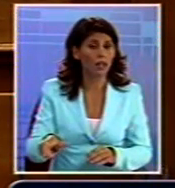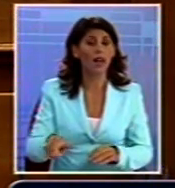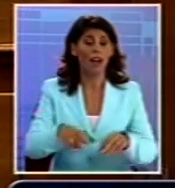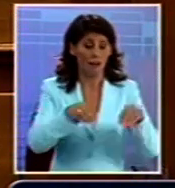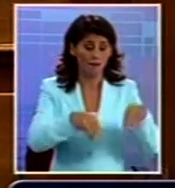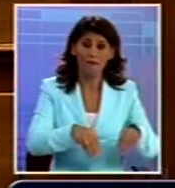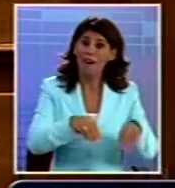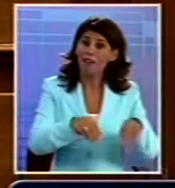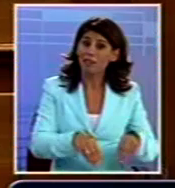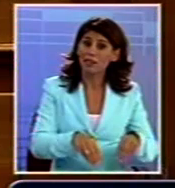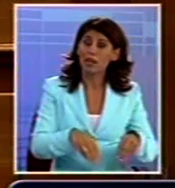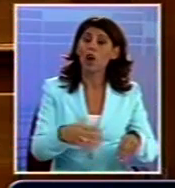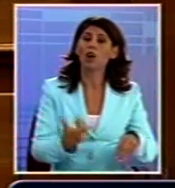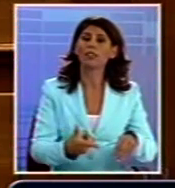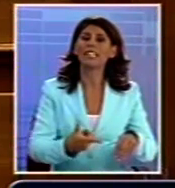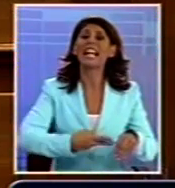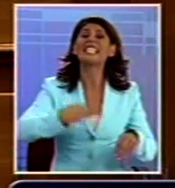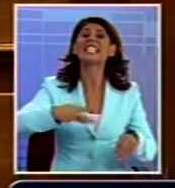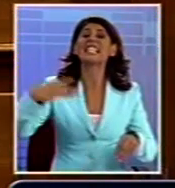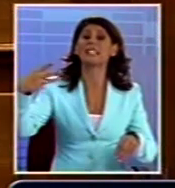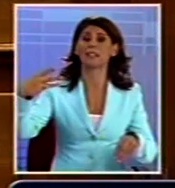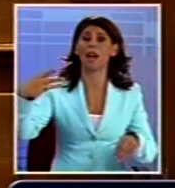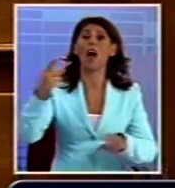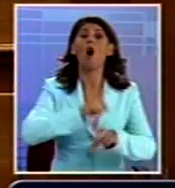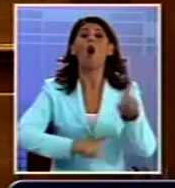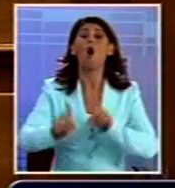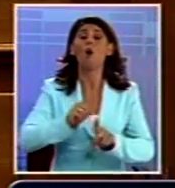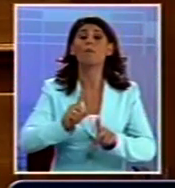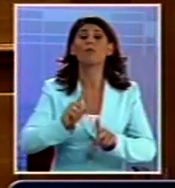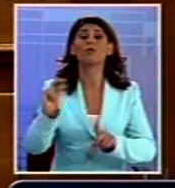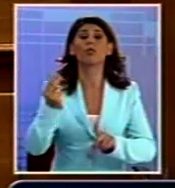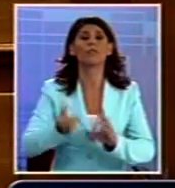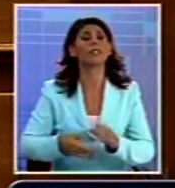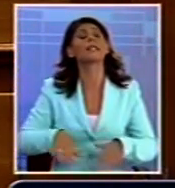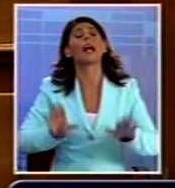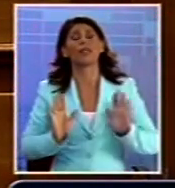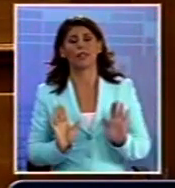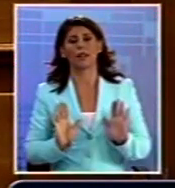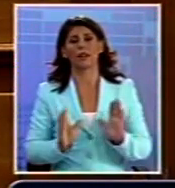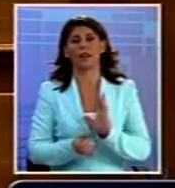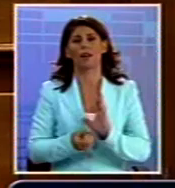βάφτισε ότι είναι ΣΥΡΙΖΑ όποιος βουλευτής δεν είναι Νέα Δημοκρατία ή ΠΑΣΟΚ.